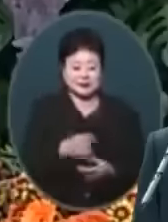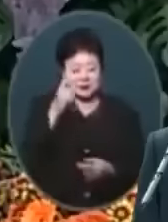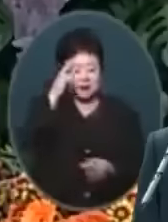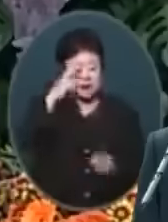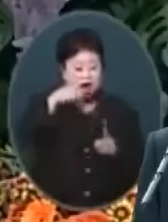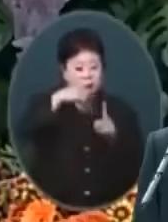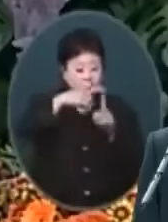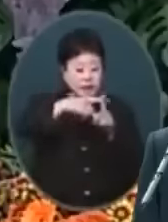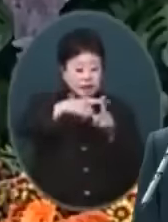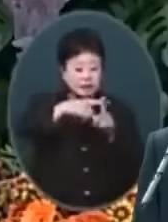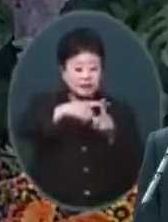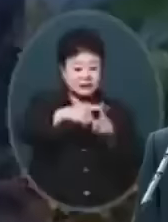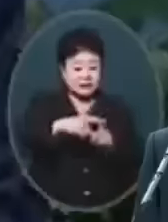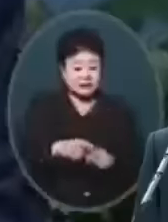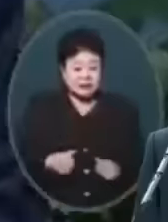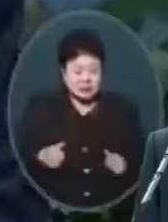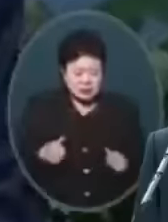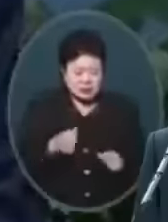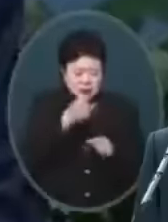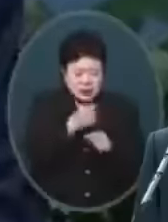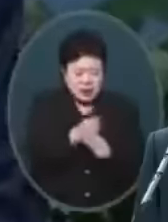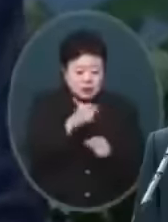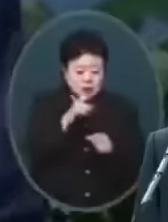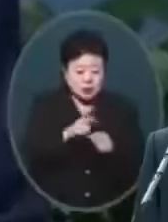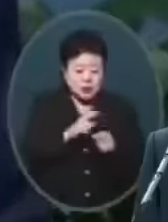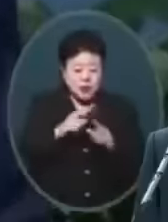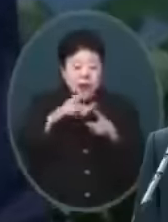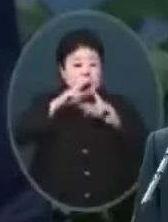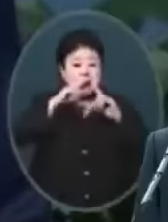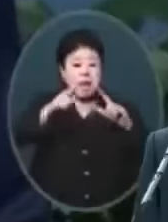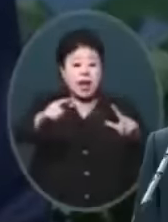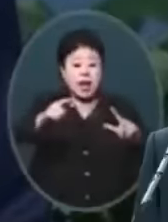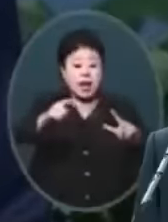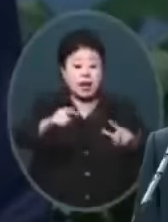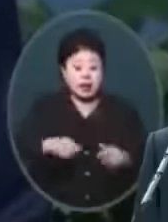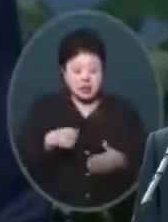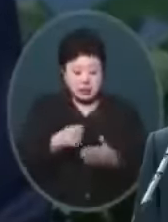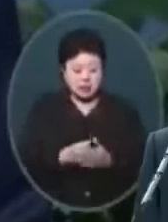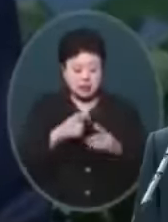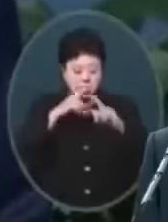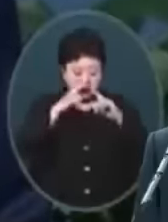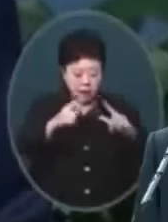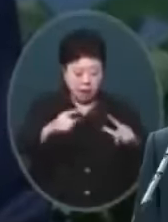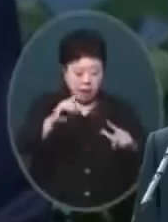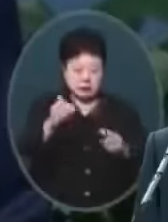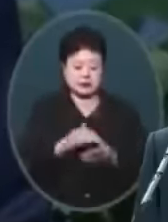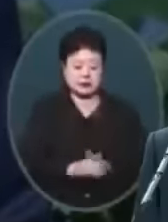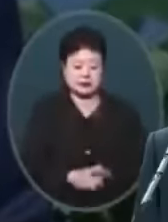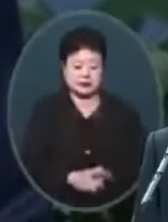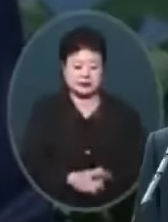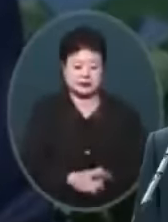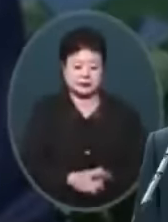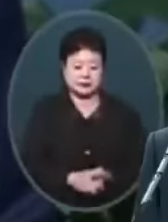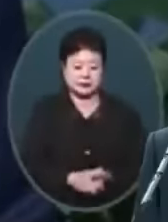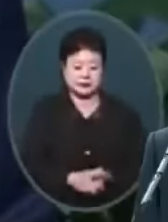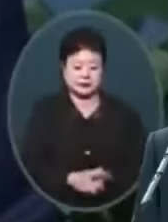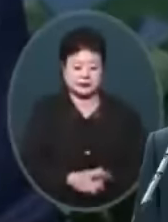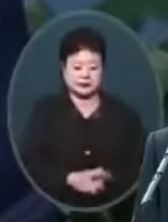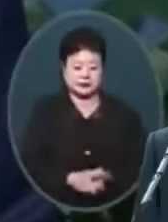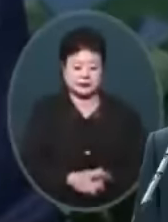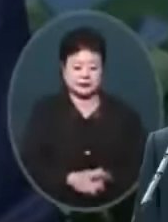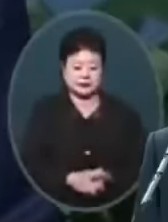긍정적이고 적극적이고 창조적인 말을 담대하게 했습니다.